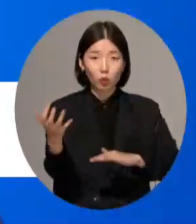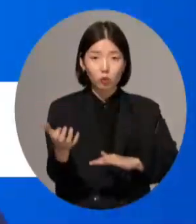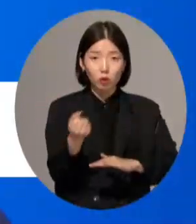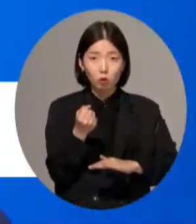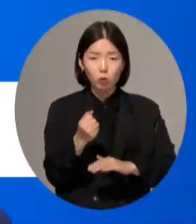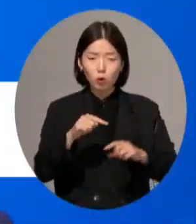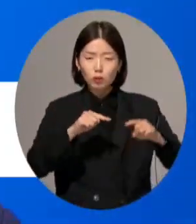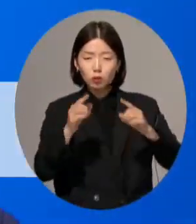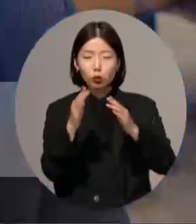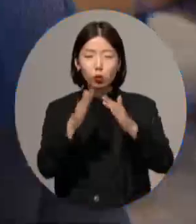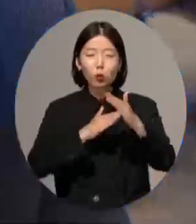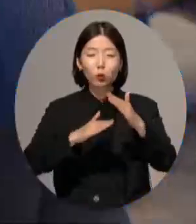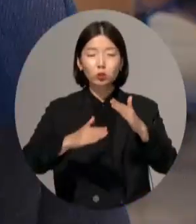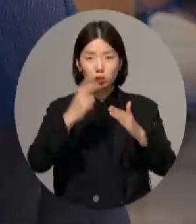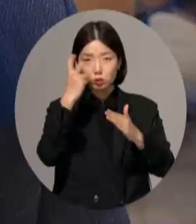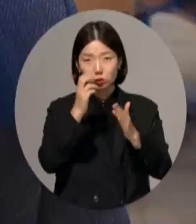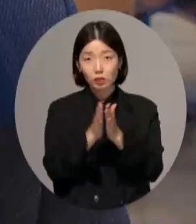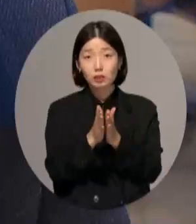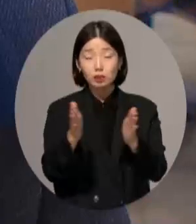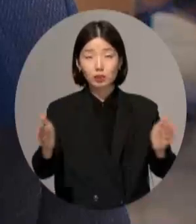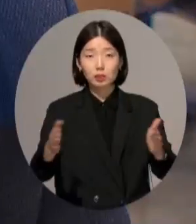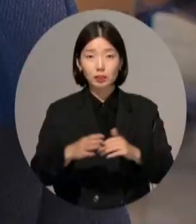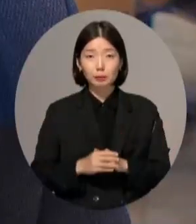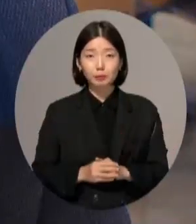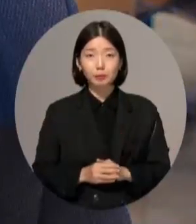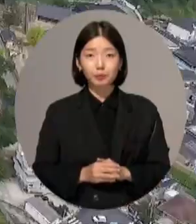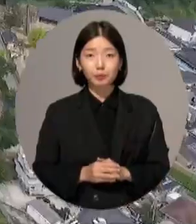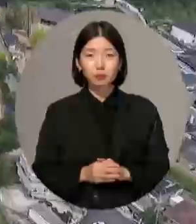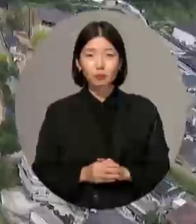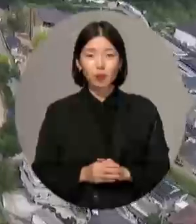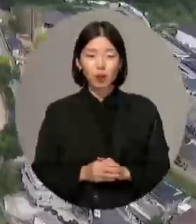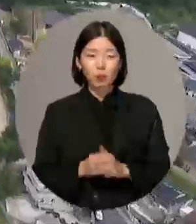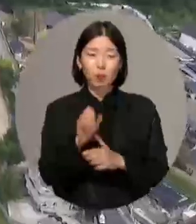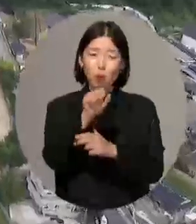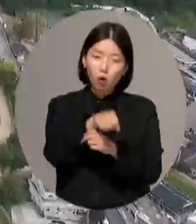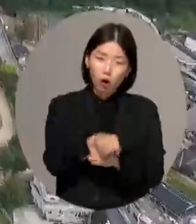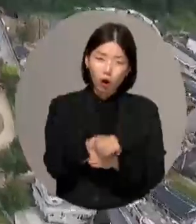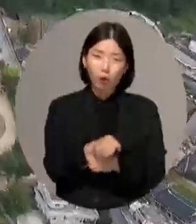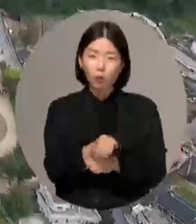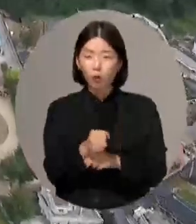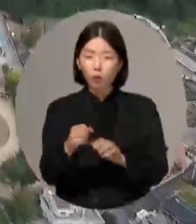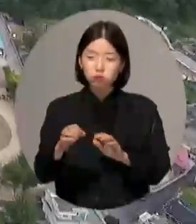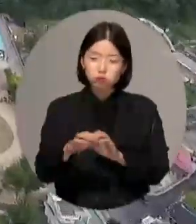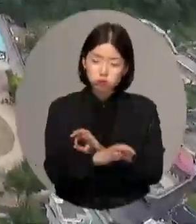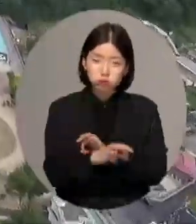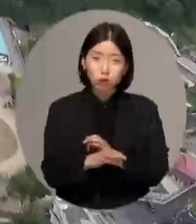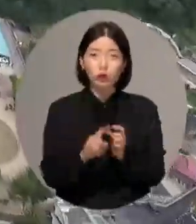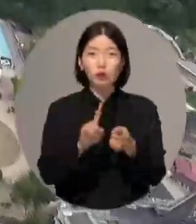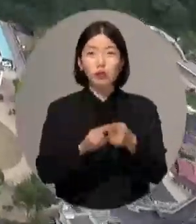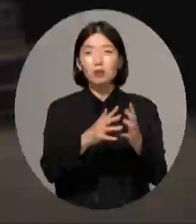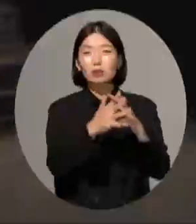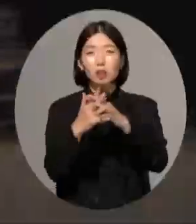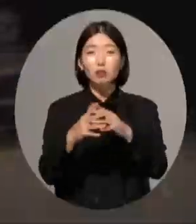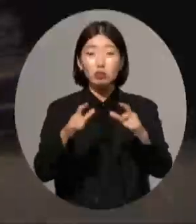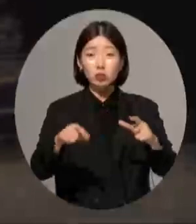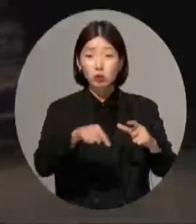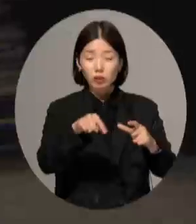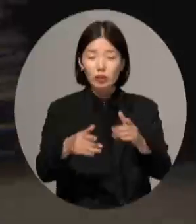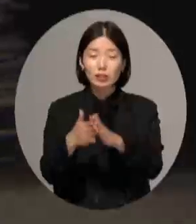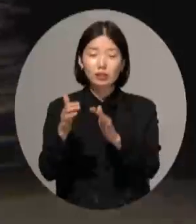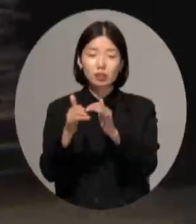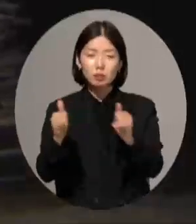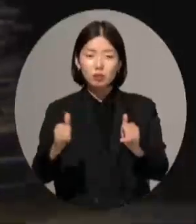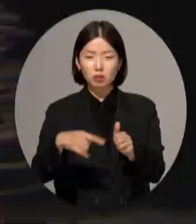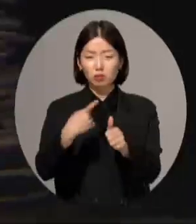정식 후 수사에 착수했다고 밝혔습니다 인어가 껀 을 둘러싼 로비 의혹이 불거진 장소에서도 지역 시민단체들의